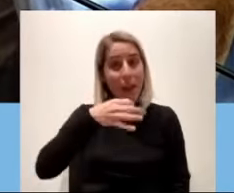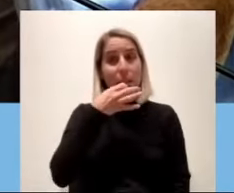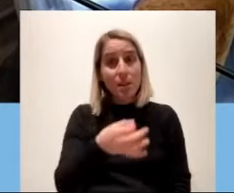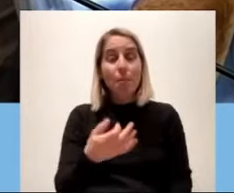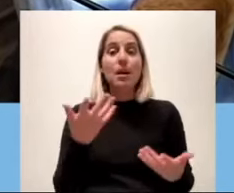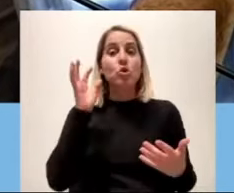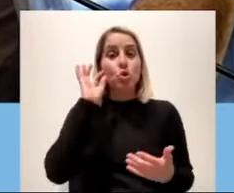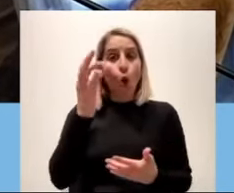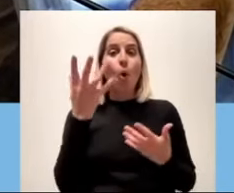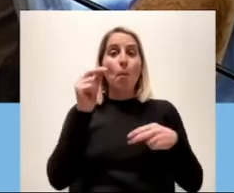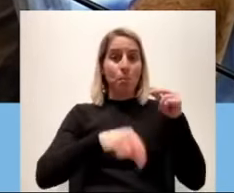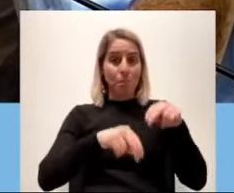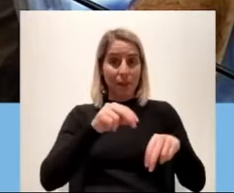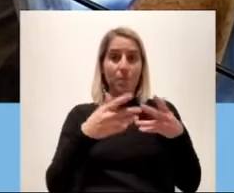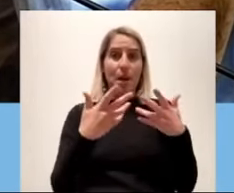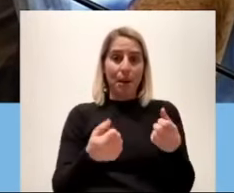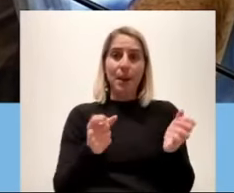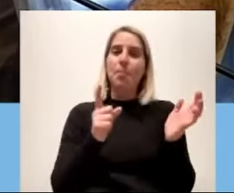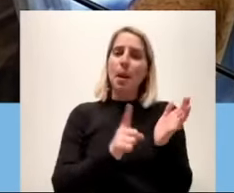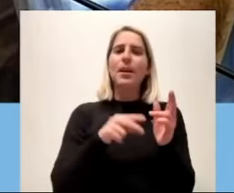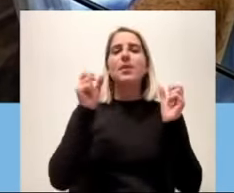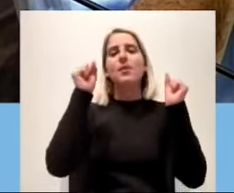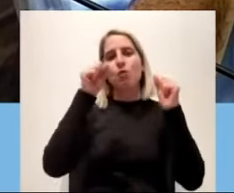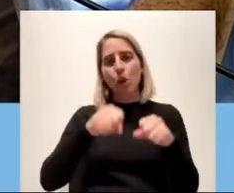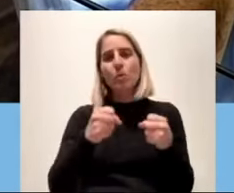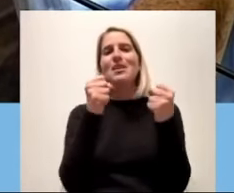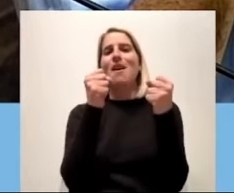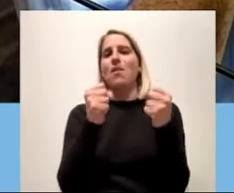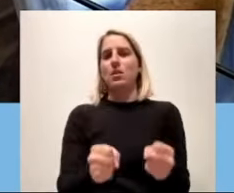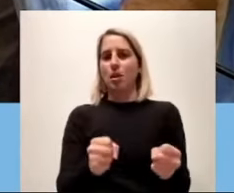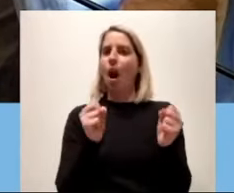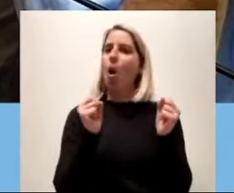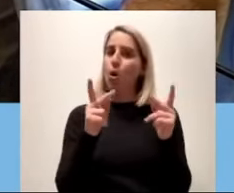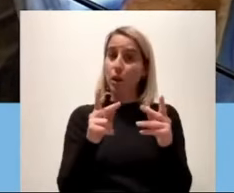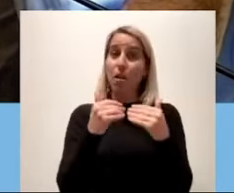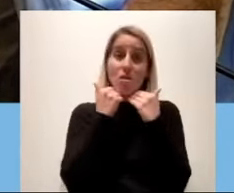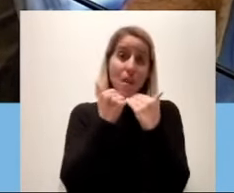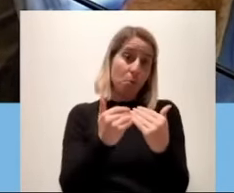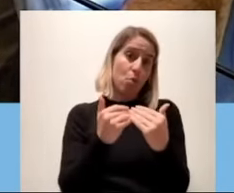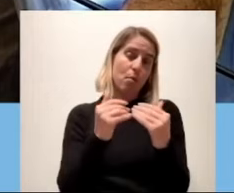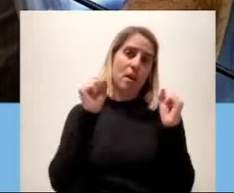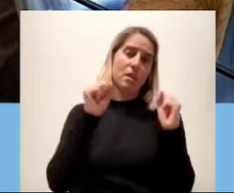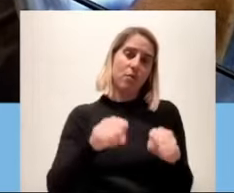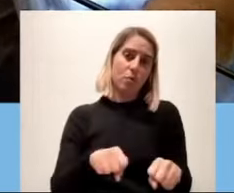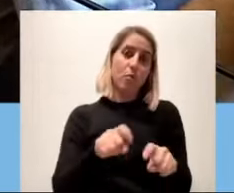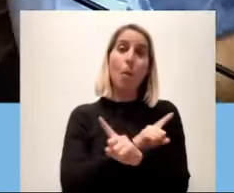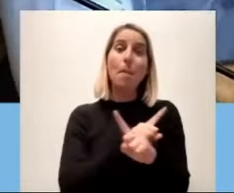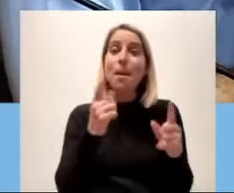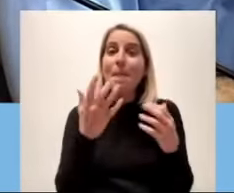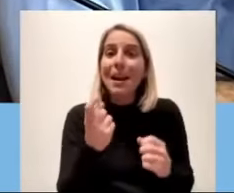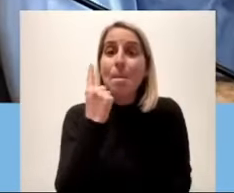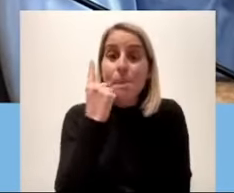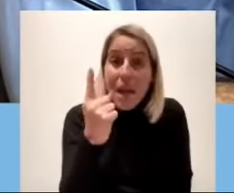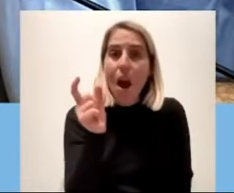ψήφισμα μπορούμε να συμφωνήσουμε στα βασικά. Δεν μπορούμε όμως να συμφωνήσουμε στο να μην υπάρχει ούτε καν